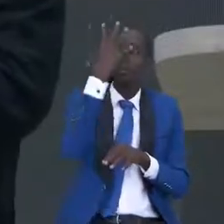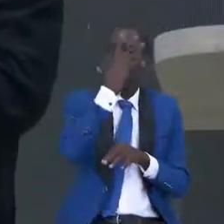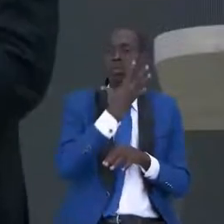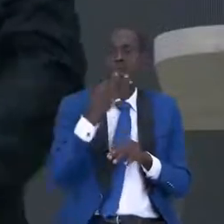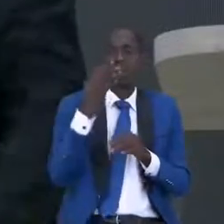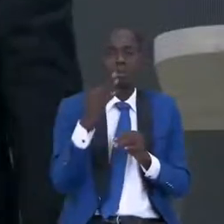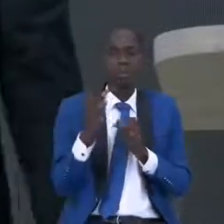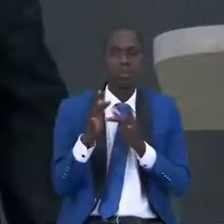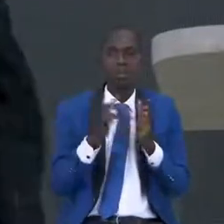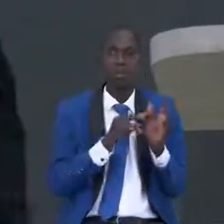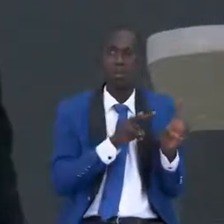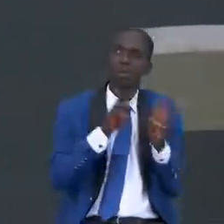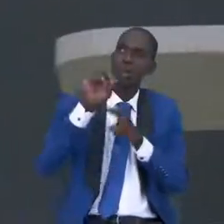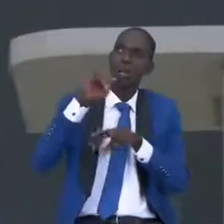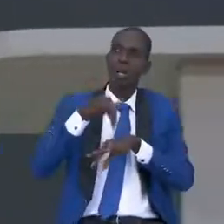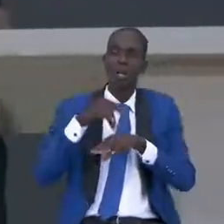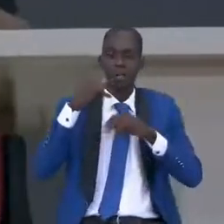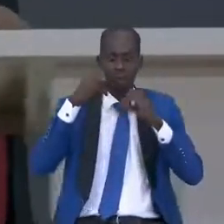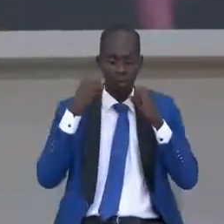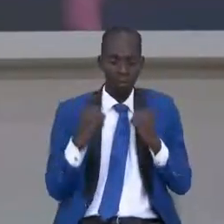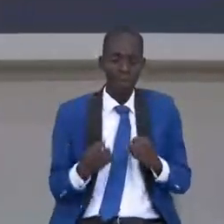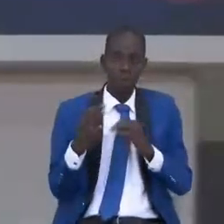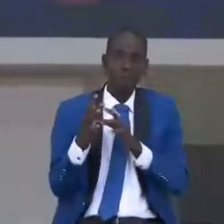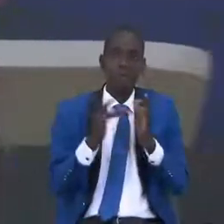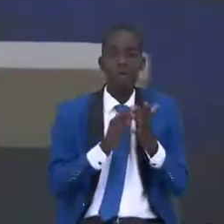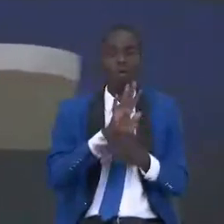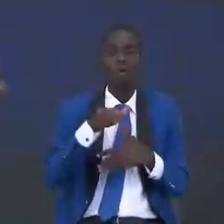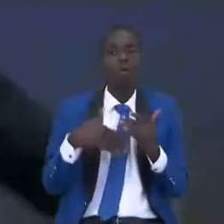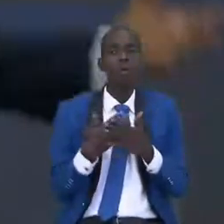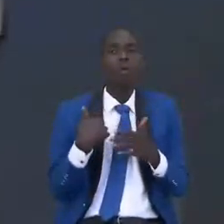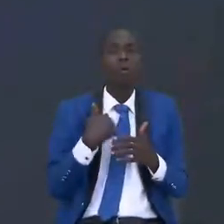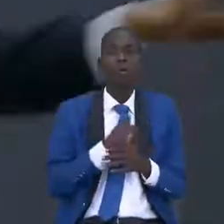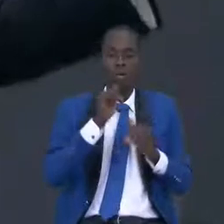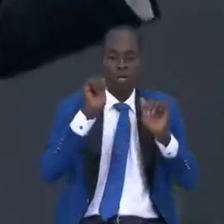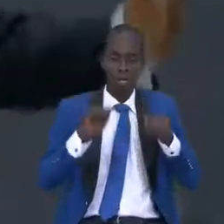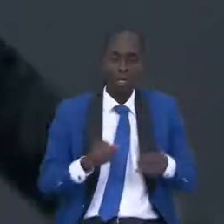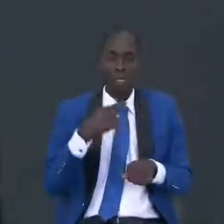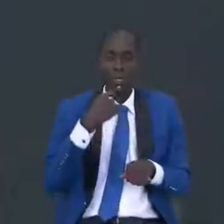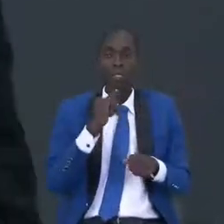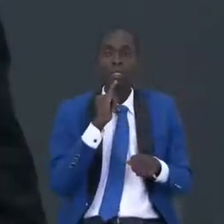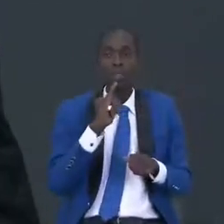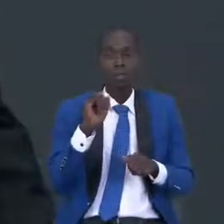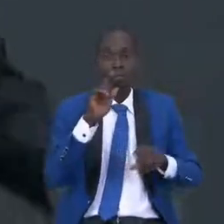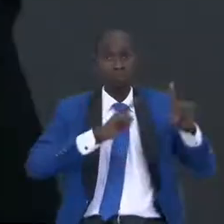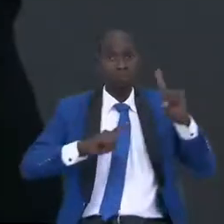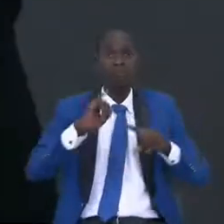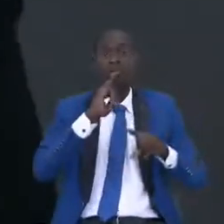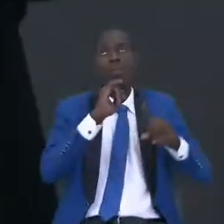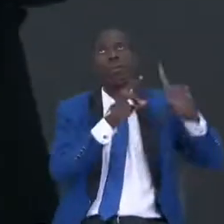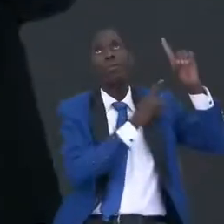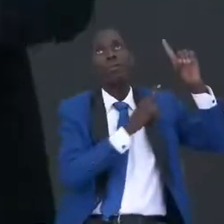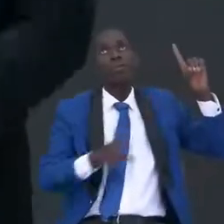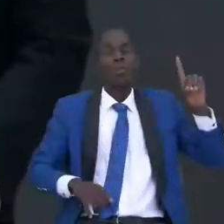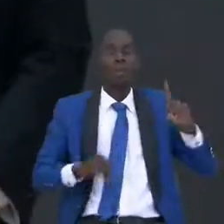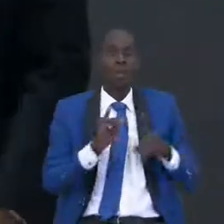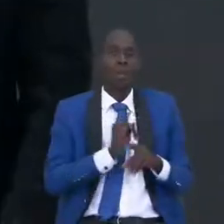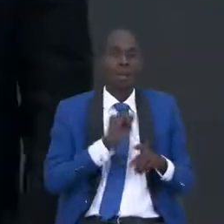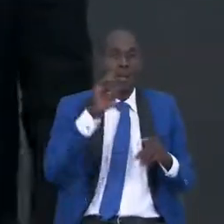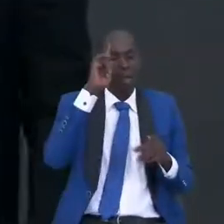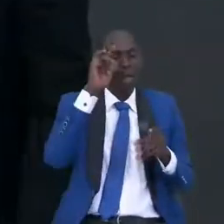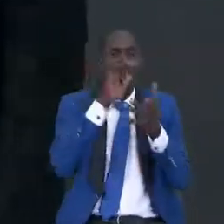la puissance de Jésus, tout ce que nous pouvons dire, « Seigneur, je crois ». Il n'y a plus